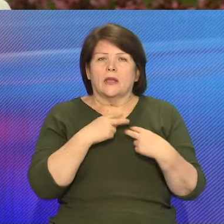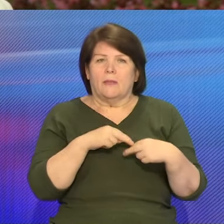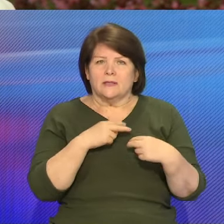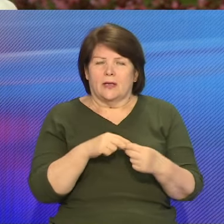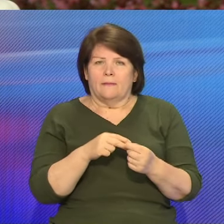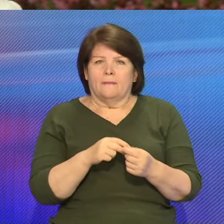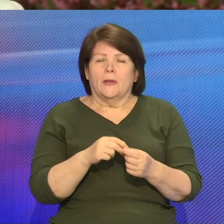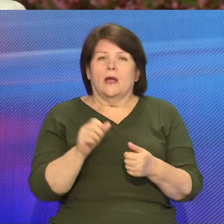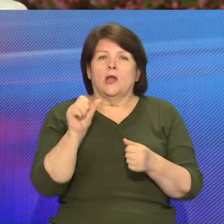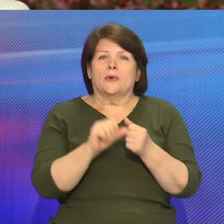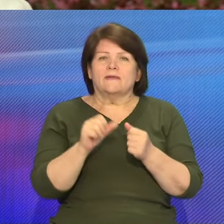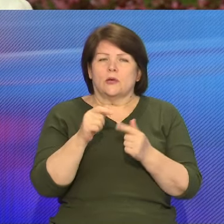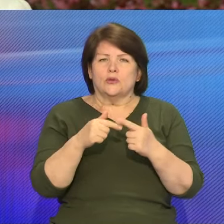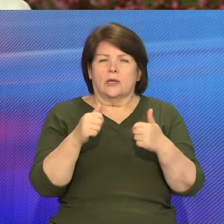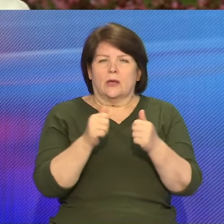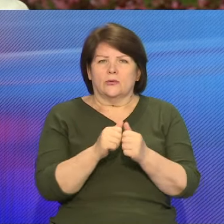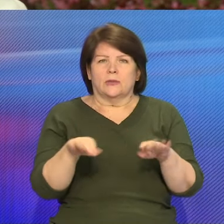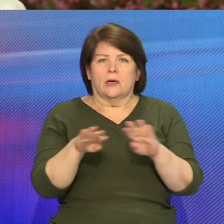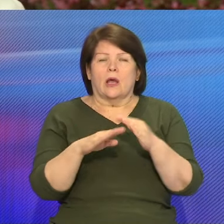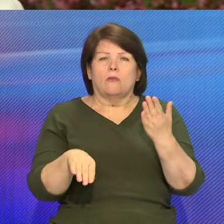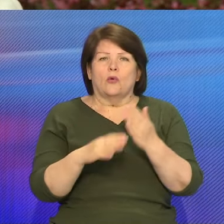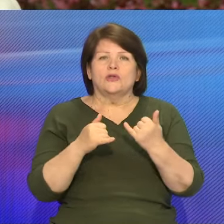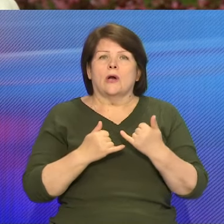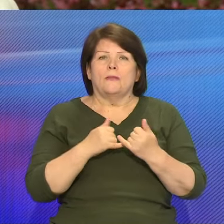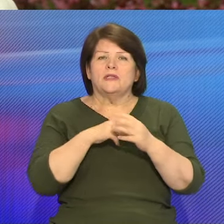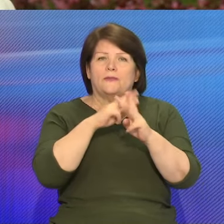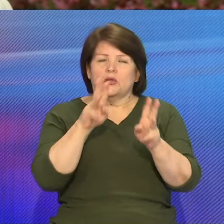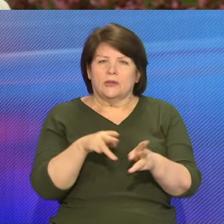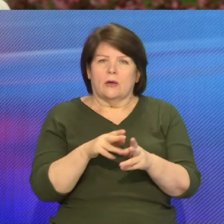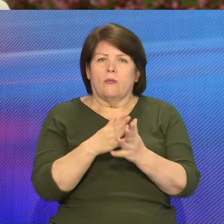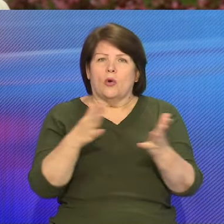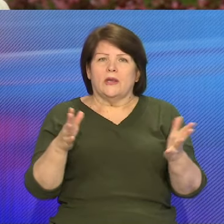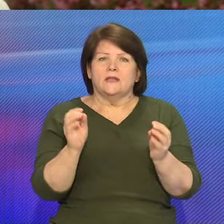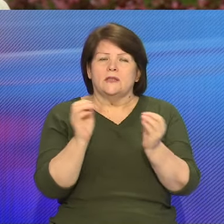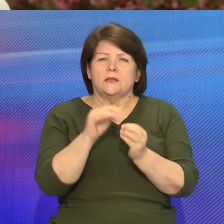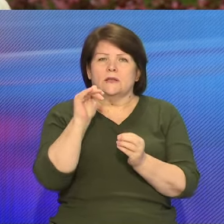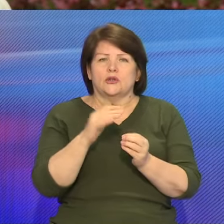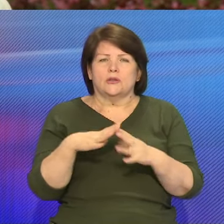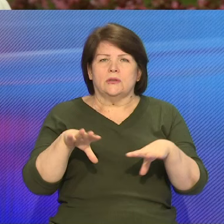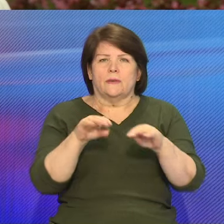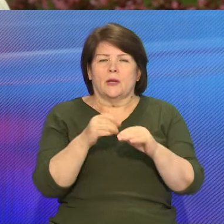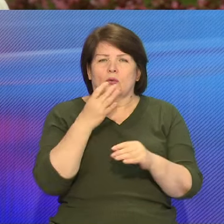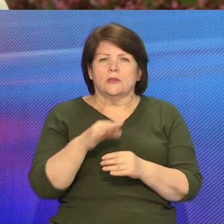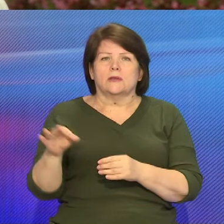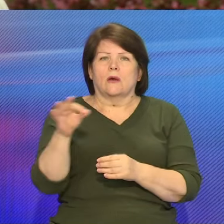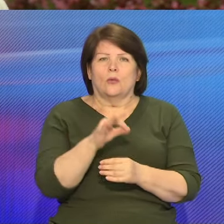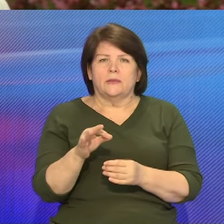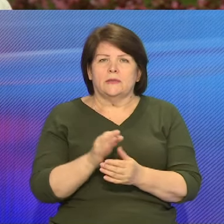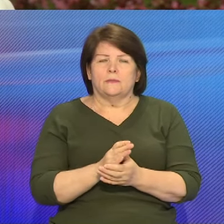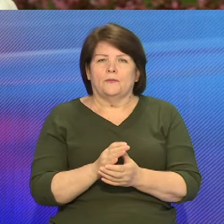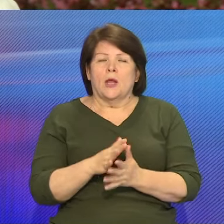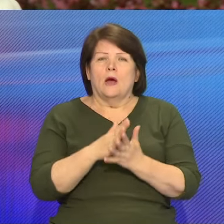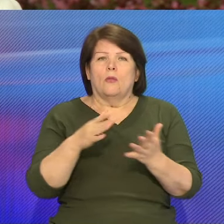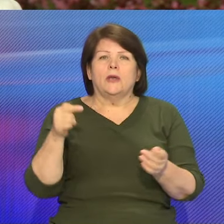нанимателя и профсоюзных организаций. Такой помощью обеспечено более 10 тысяч семей Гродненской области.